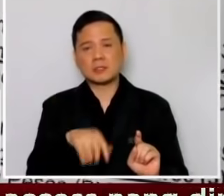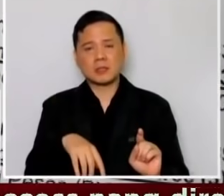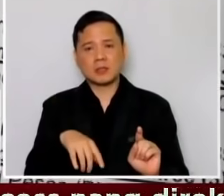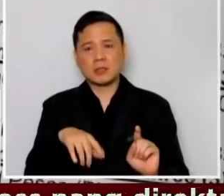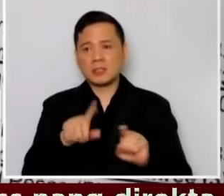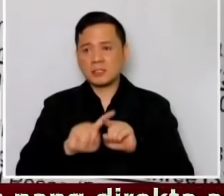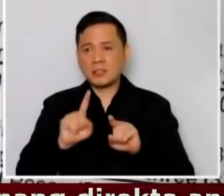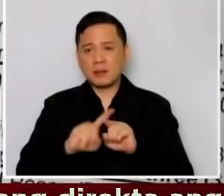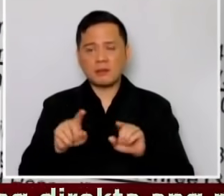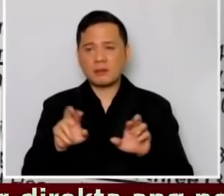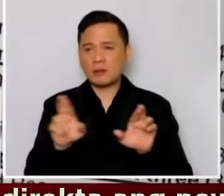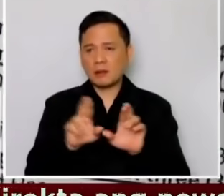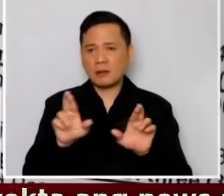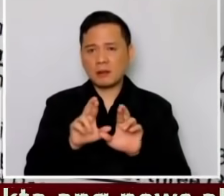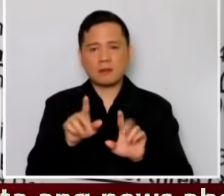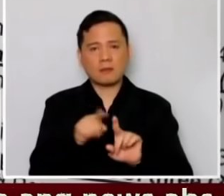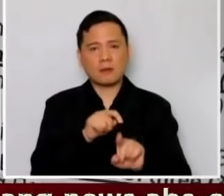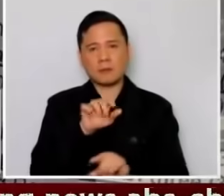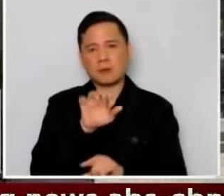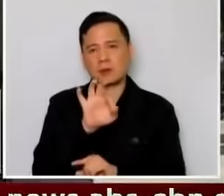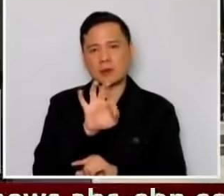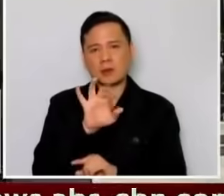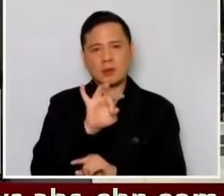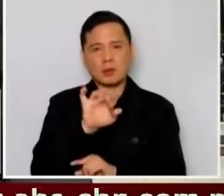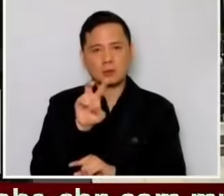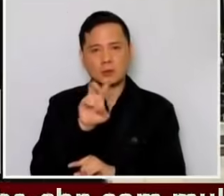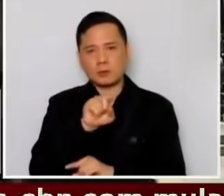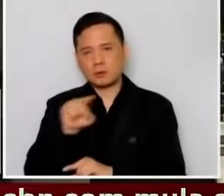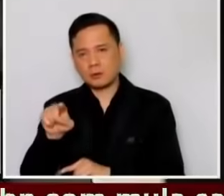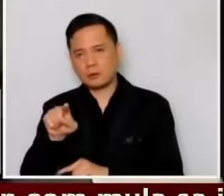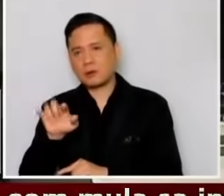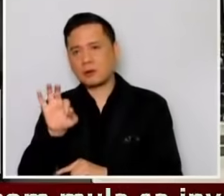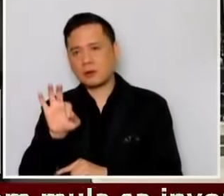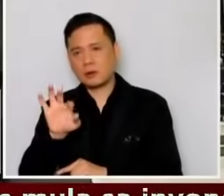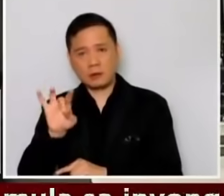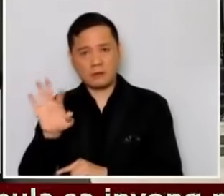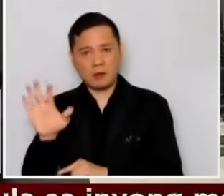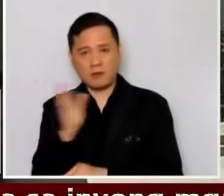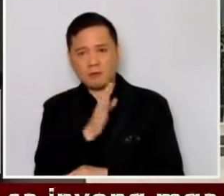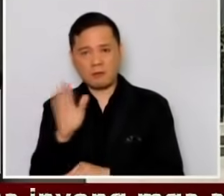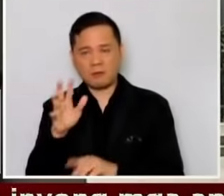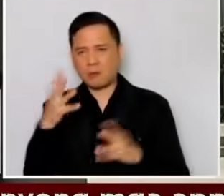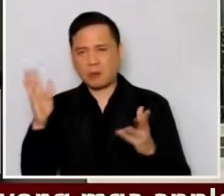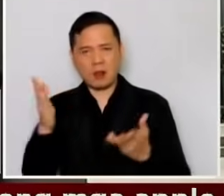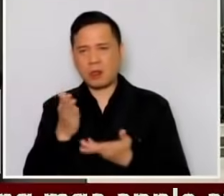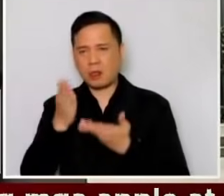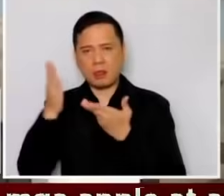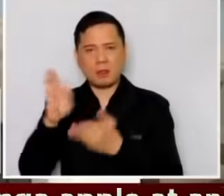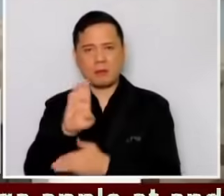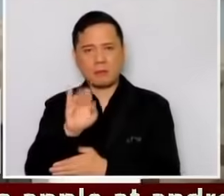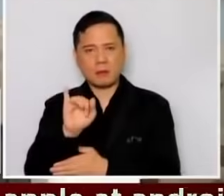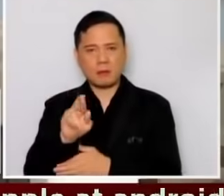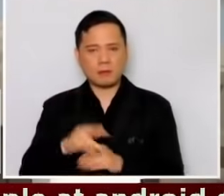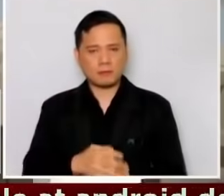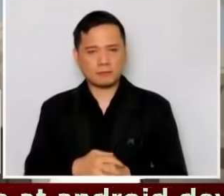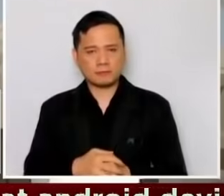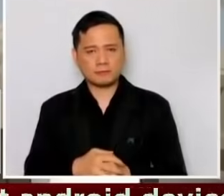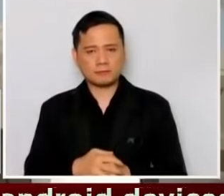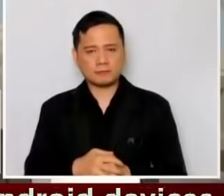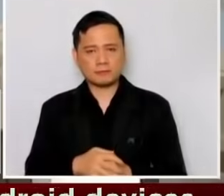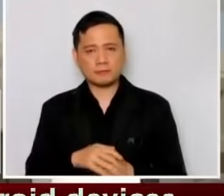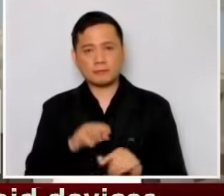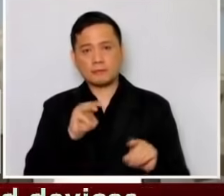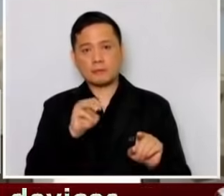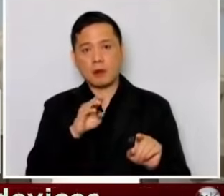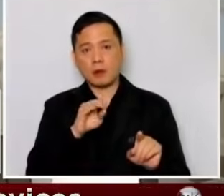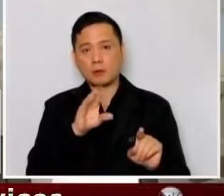mula 1982 hanggang 1985. Bagamat pinawalang sala si Marcos ng Court of Appeals noong